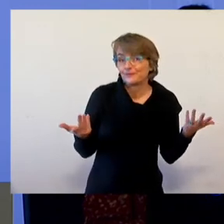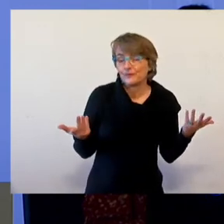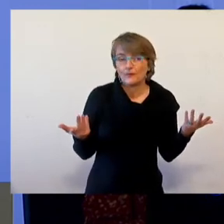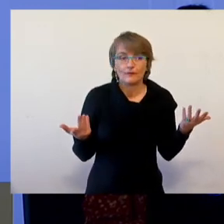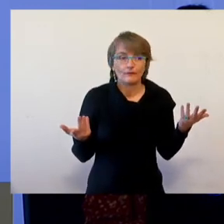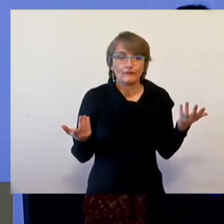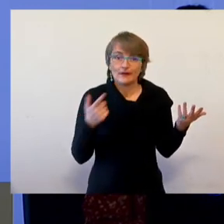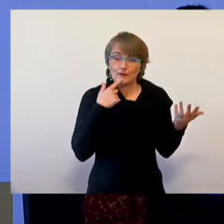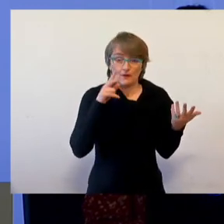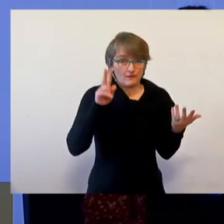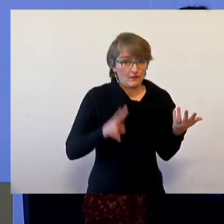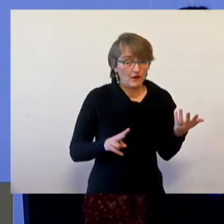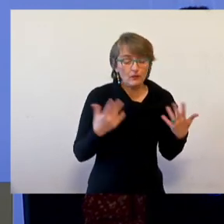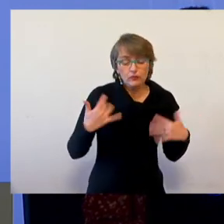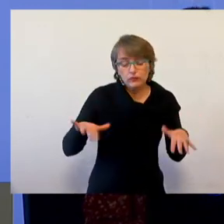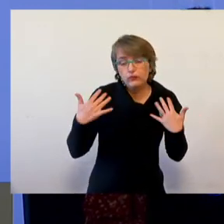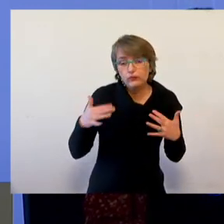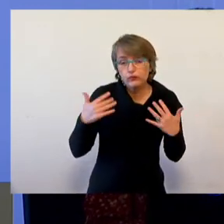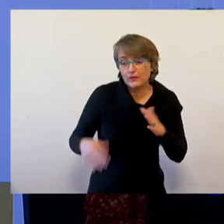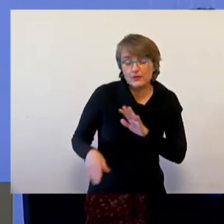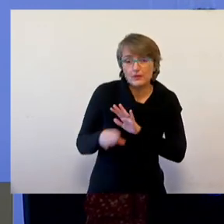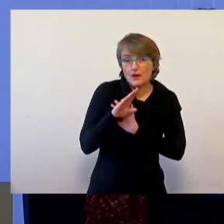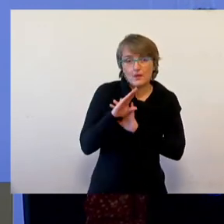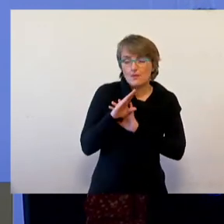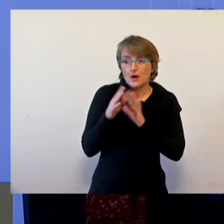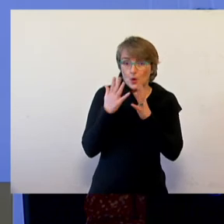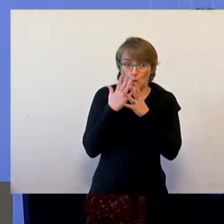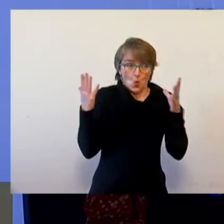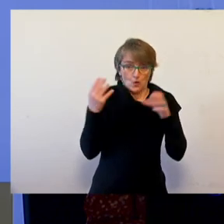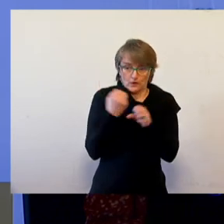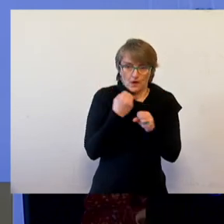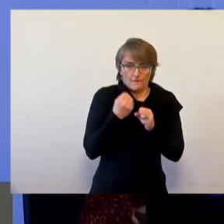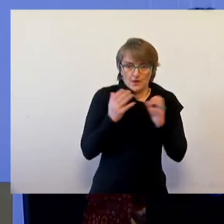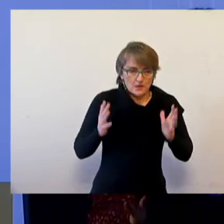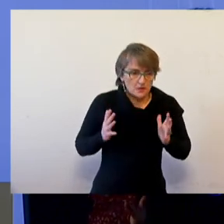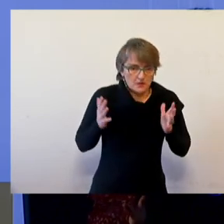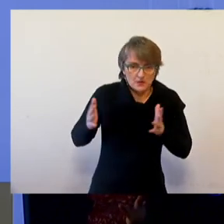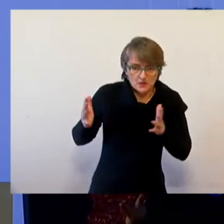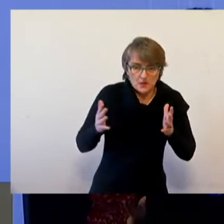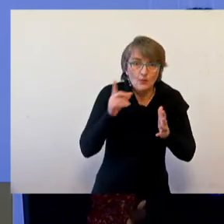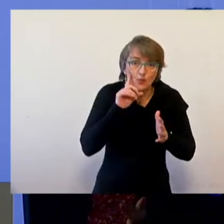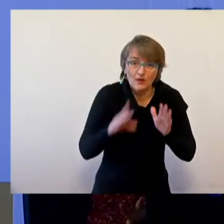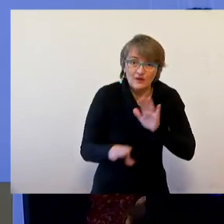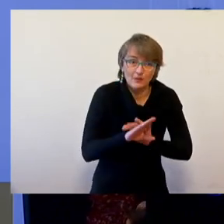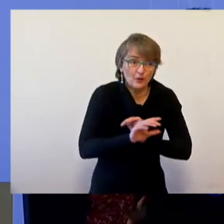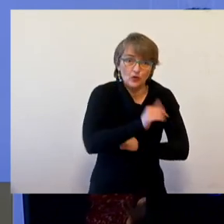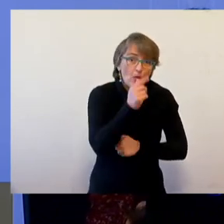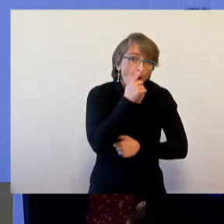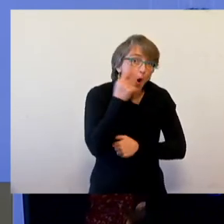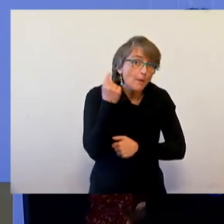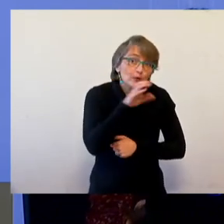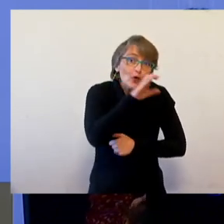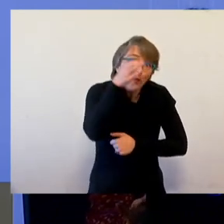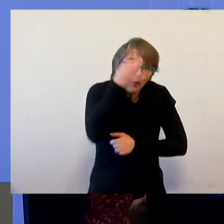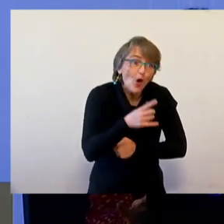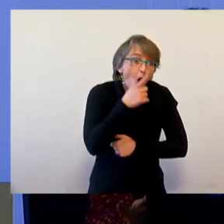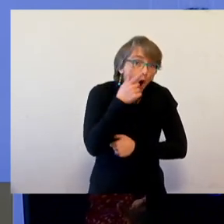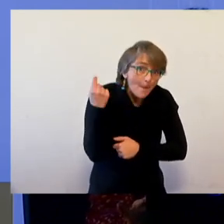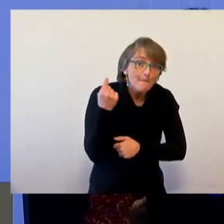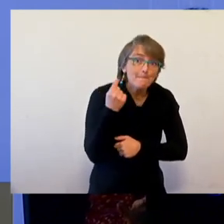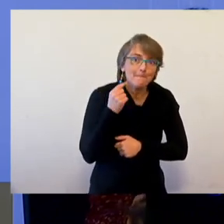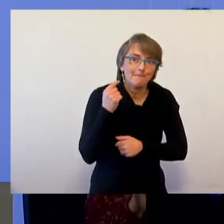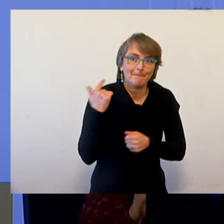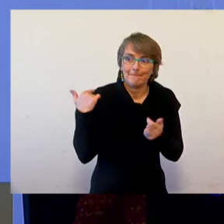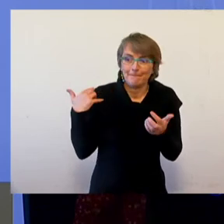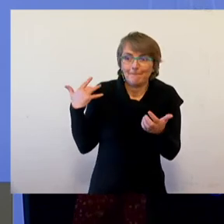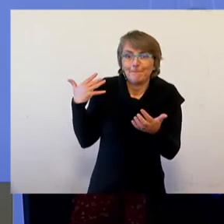un chemin colossal à parcourir puisque c'était, à mon arrivée, 100% masculin. Et donc c'est un élément